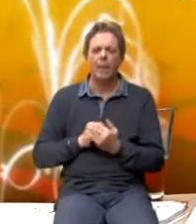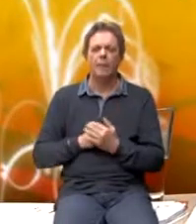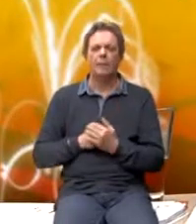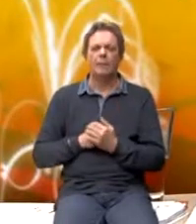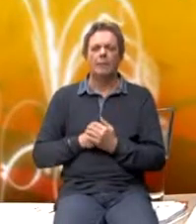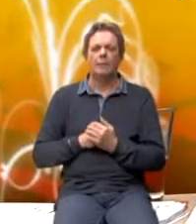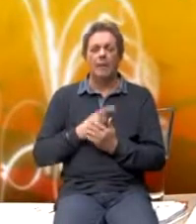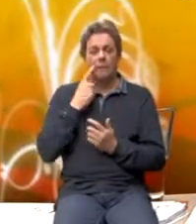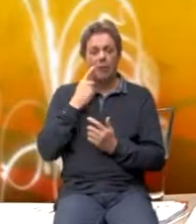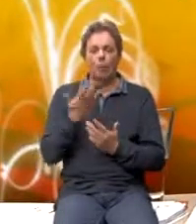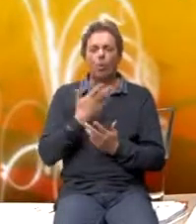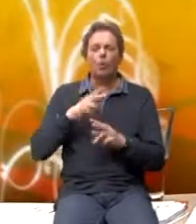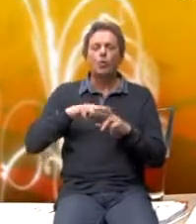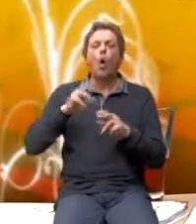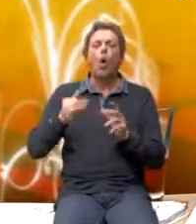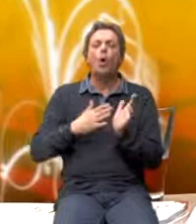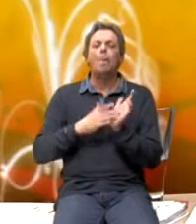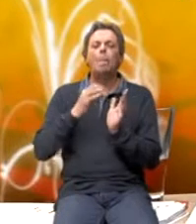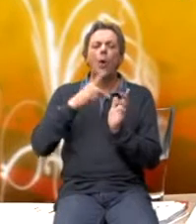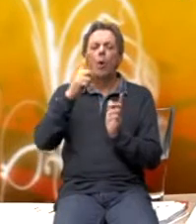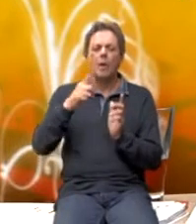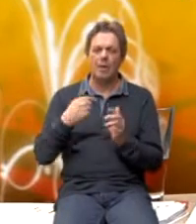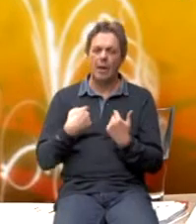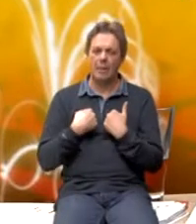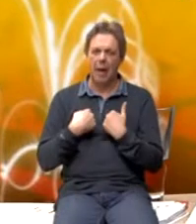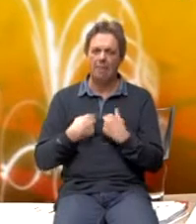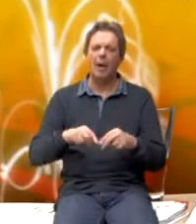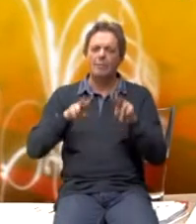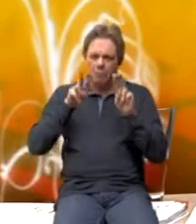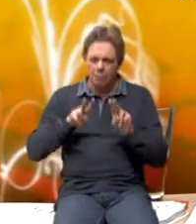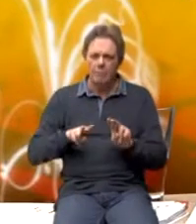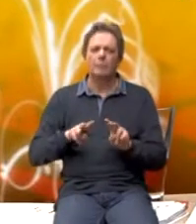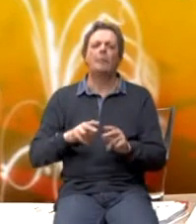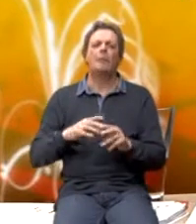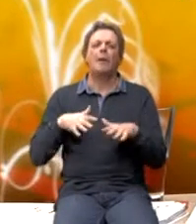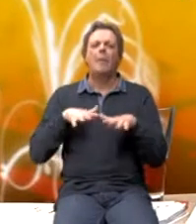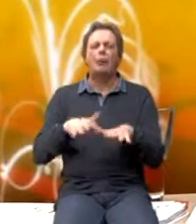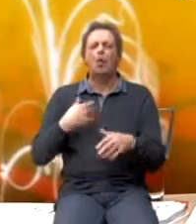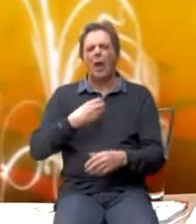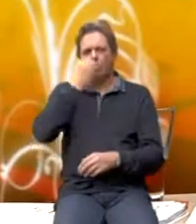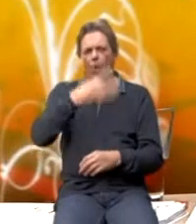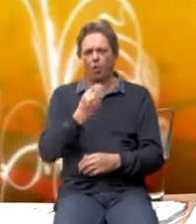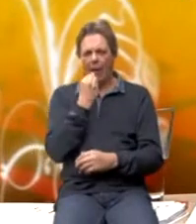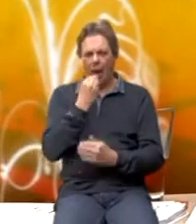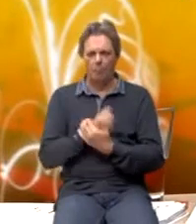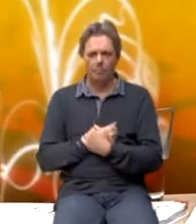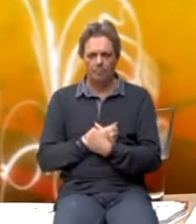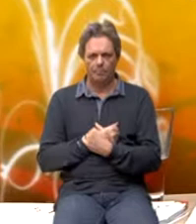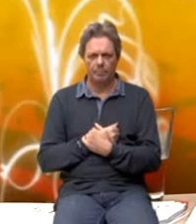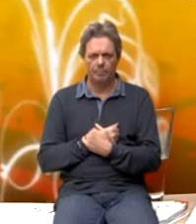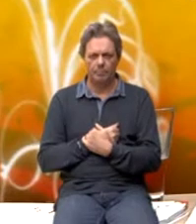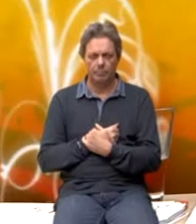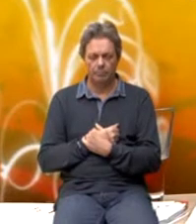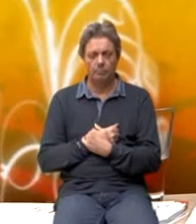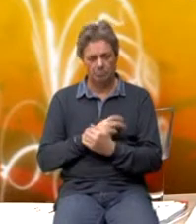ćemo koji su to hormoni nama zaista narušeni i našom lošom prehranom. Mogu